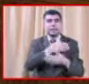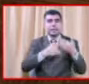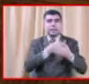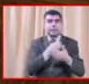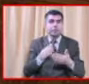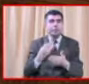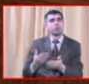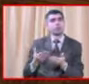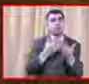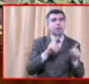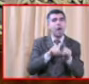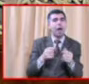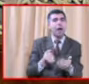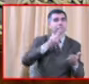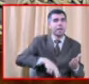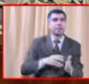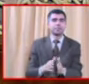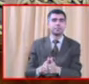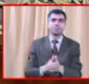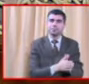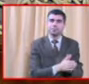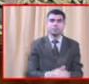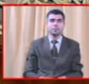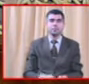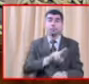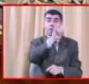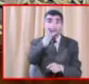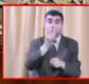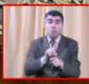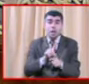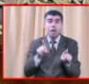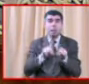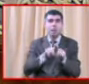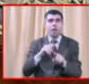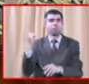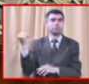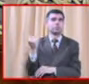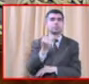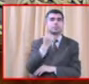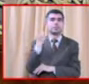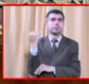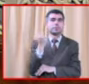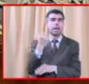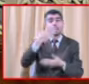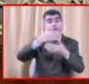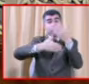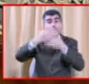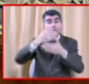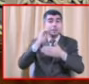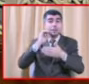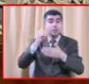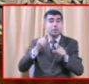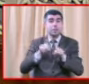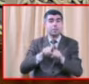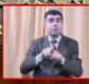شكرا السيد النائب. سؤال التاخر الحاصل في احداث بعض المشاريع الصحيه، احداث المستشفى المحلي بمركز ولاد